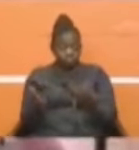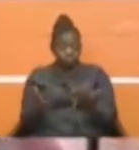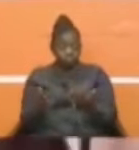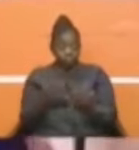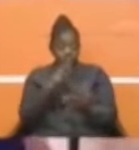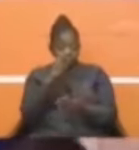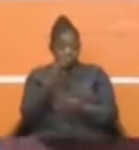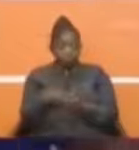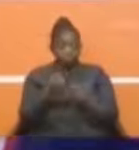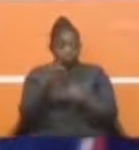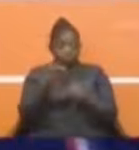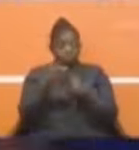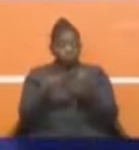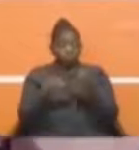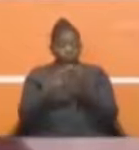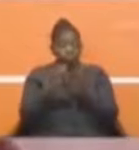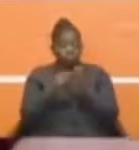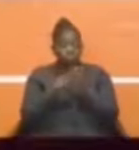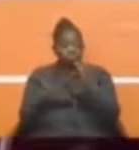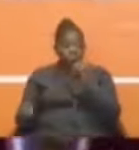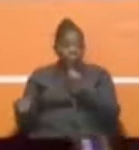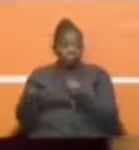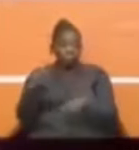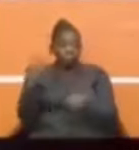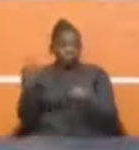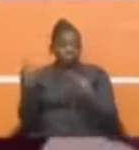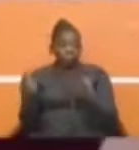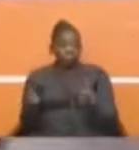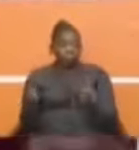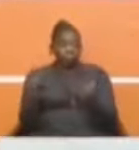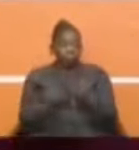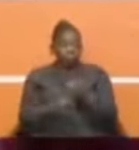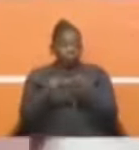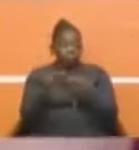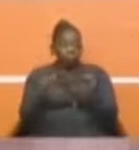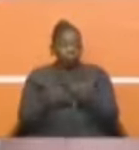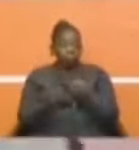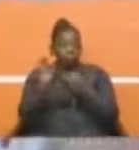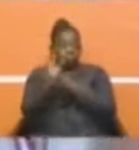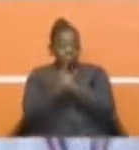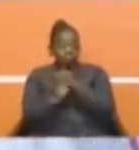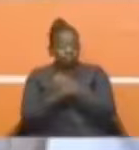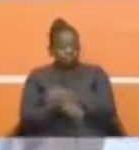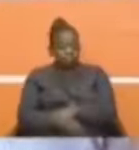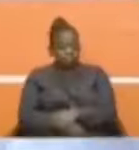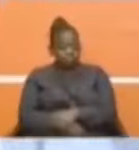ebikwata ku yensuwa babangulire bo bebawangudde nga bakutta ekifo kyakubiri mu ggwanga